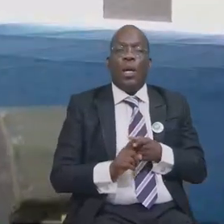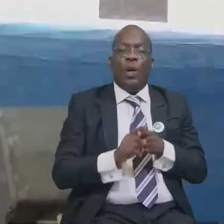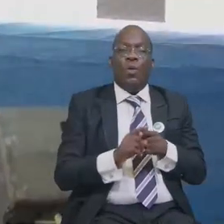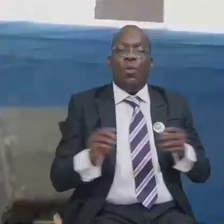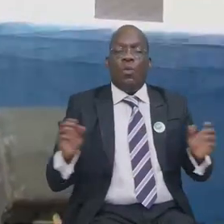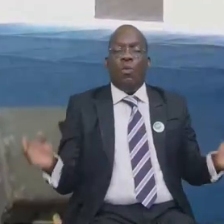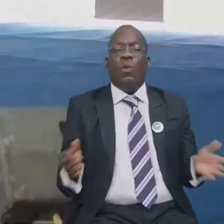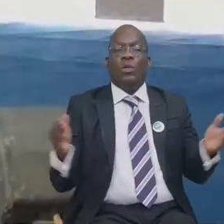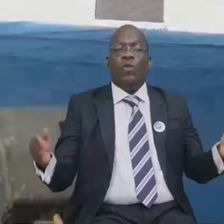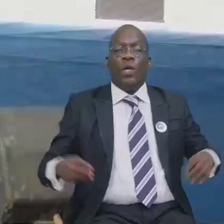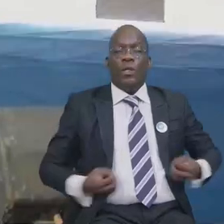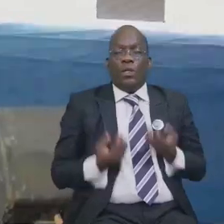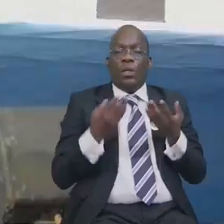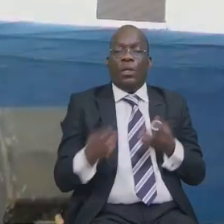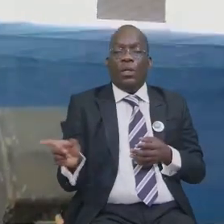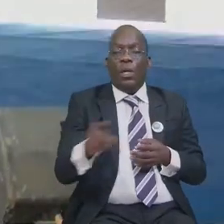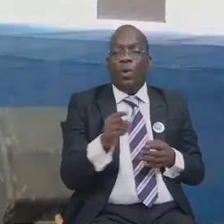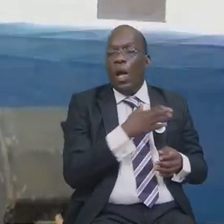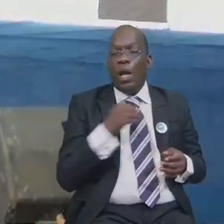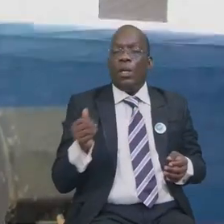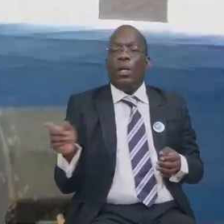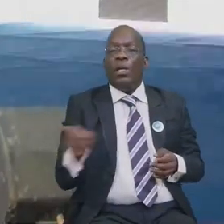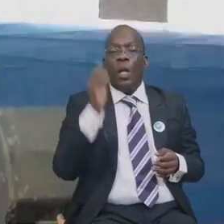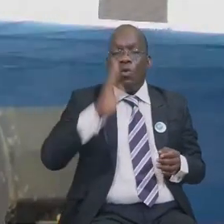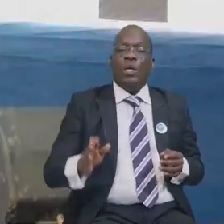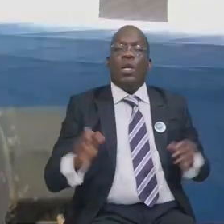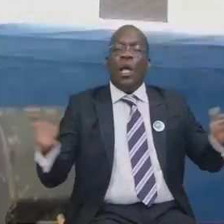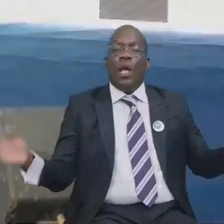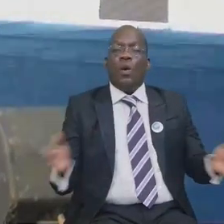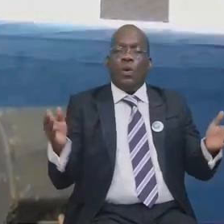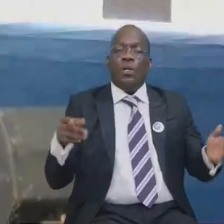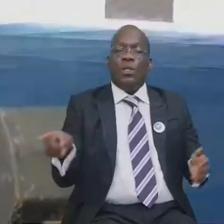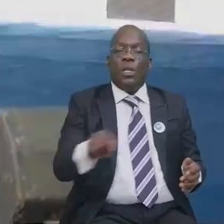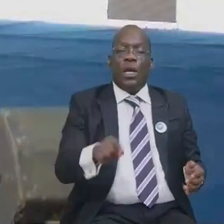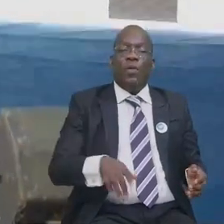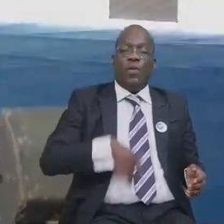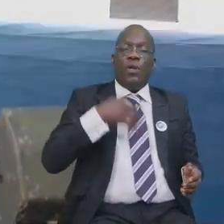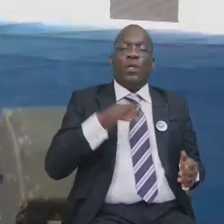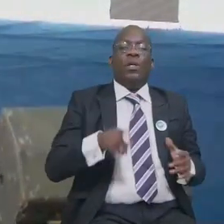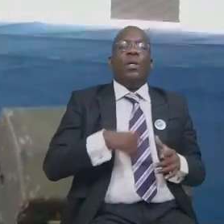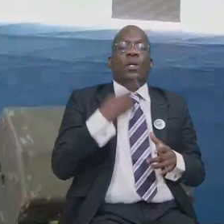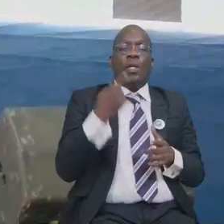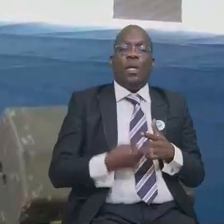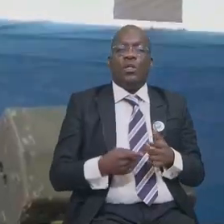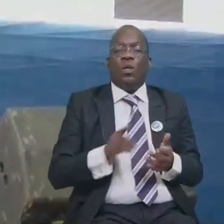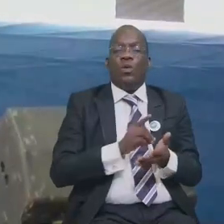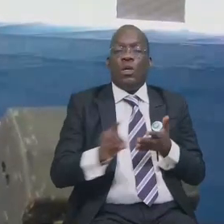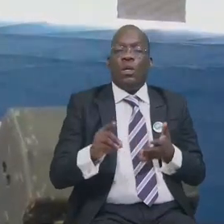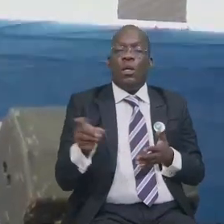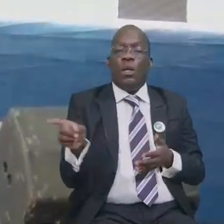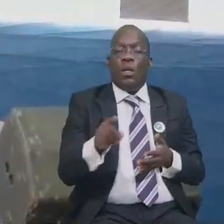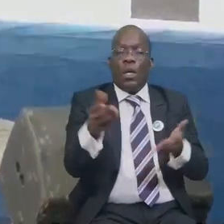l'enflammer. S'ils peuvent les faire pleurer, ils savent comment susciter leur émotion pour les faire pleurer. Et la minute suivante, le prédicateur,